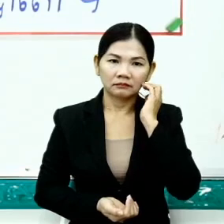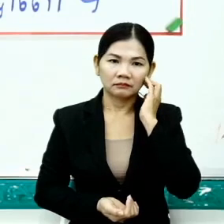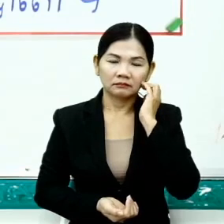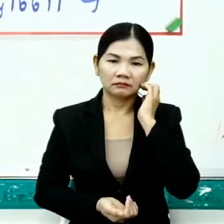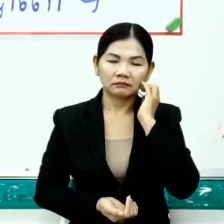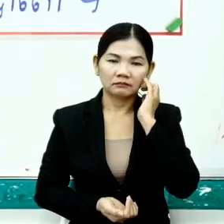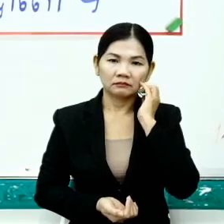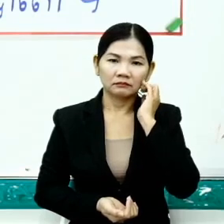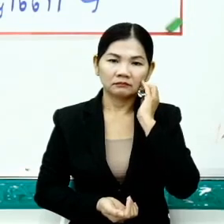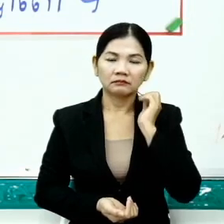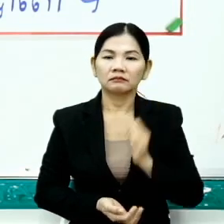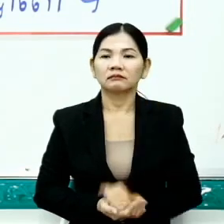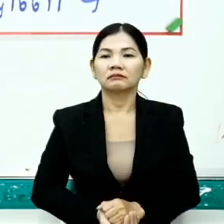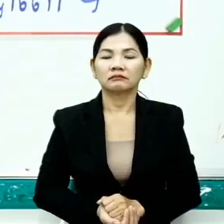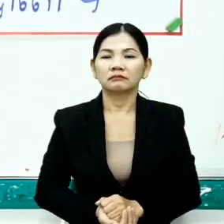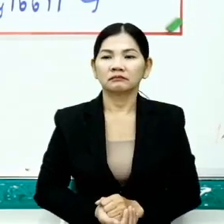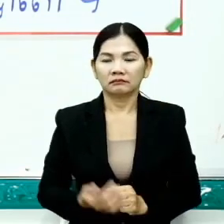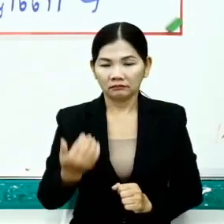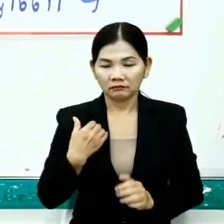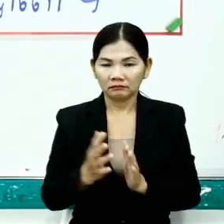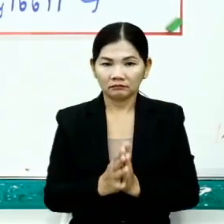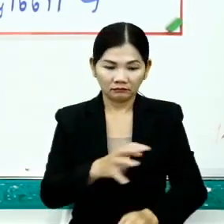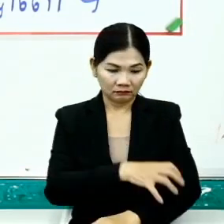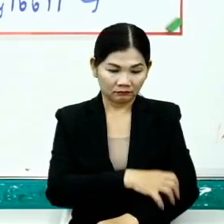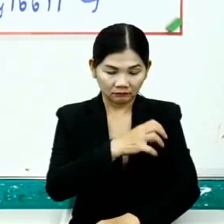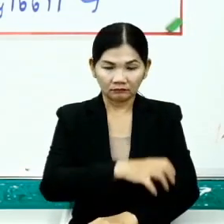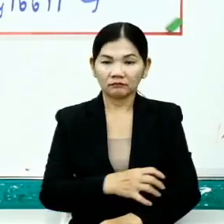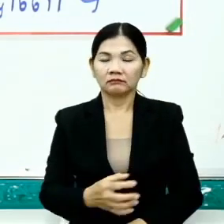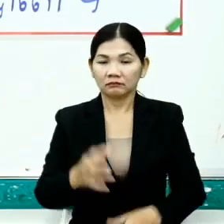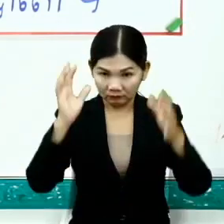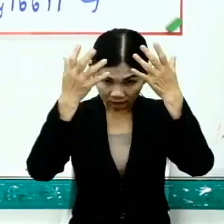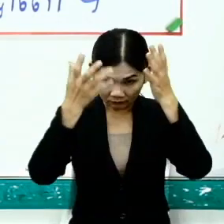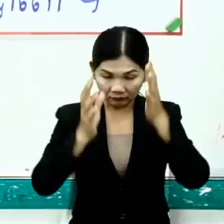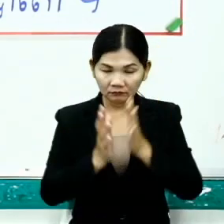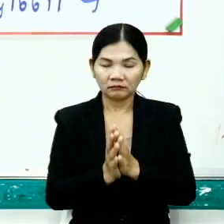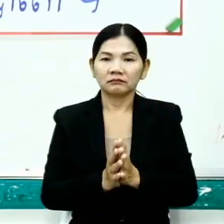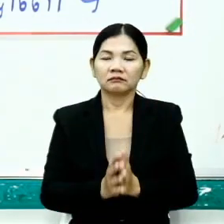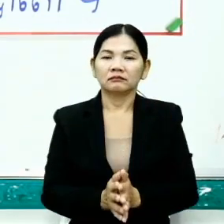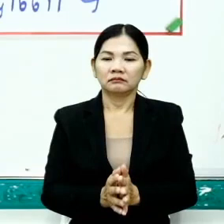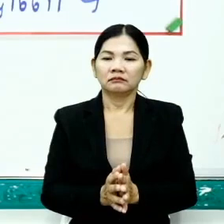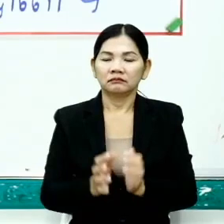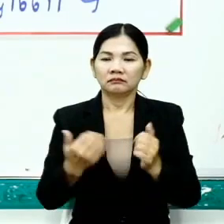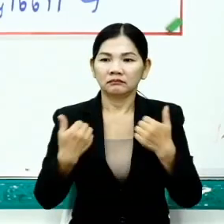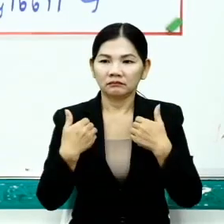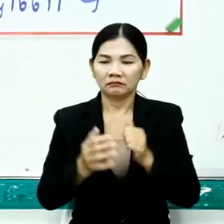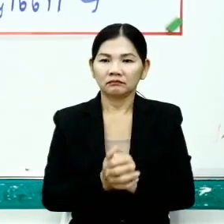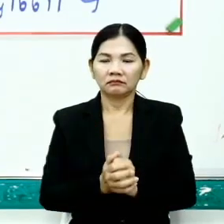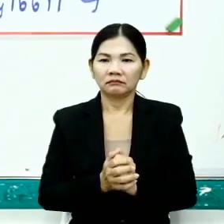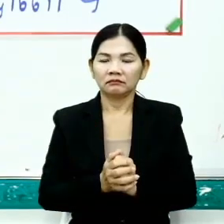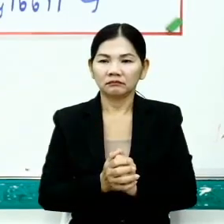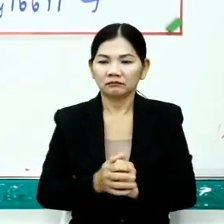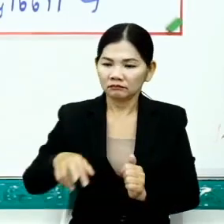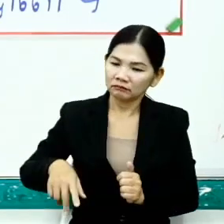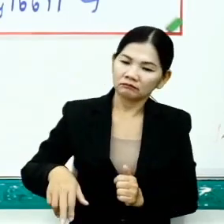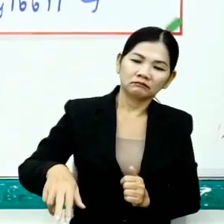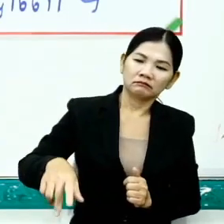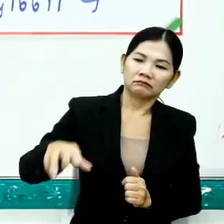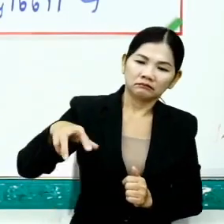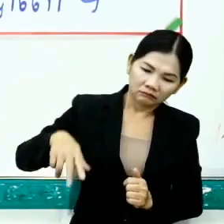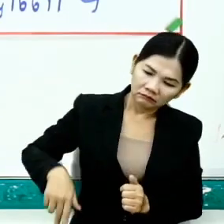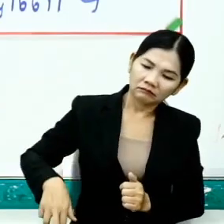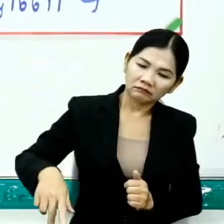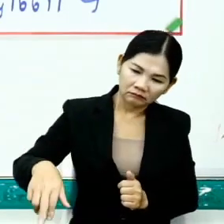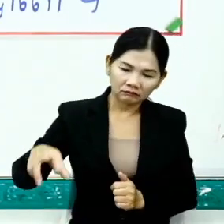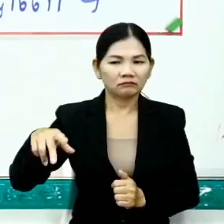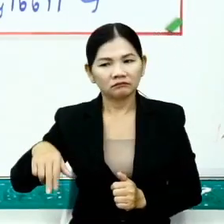ចាអញ្ចឹងបានជាដំបៅតោដដោយសារតោនឹងគាត់ដើរចាគាត់ដើរពេកកូនណាគាត់ដើរអញ្ចឹ